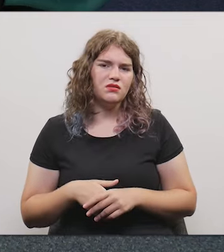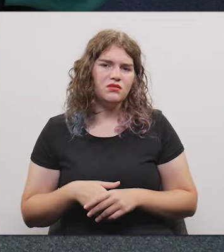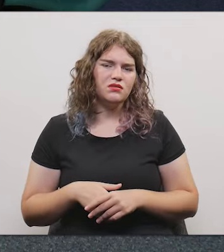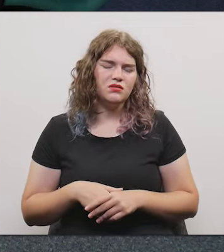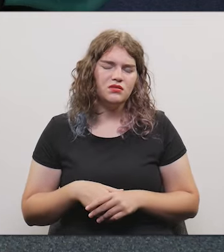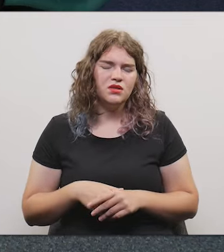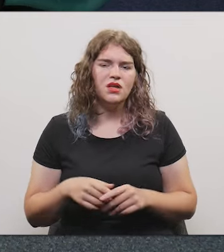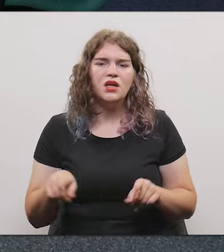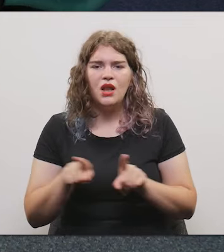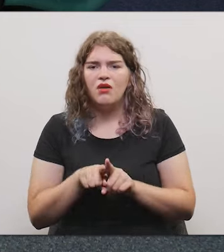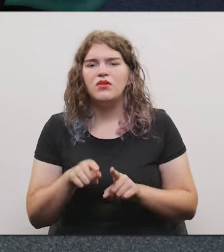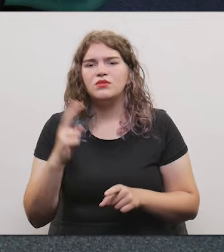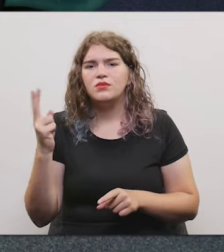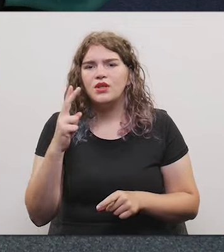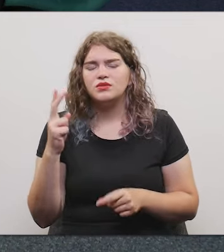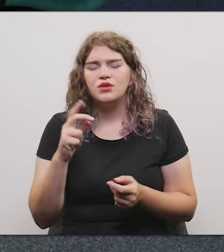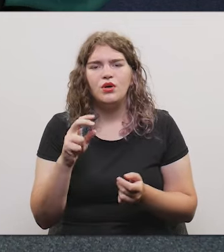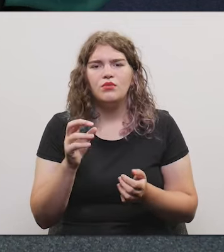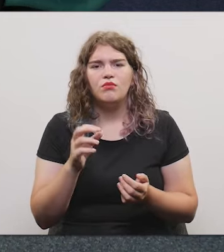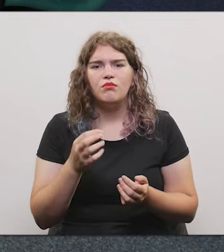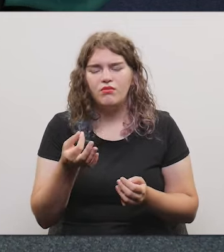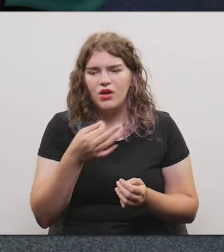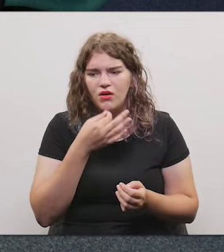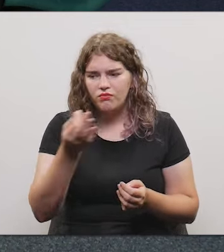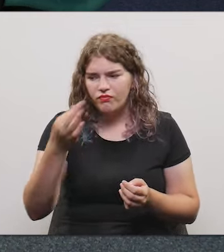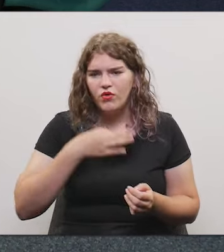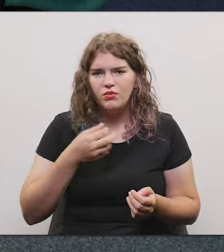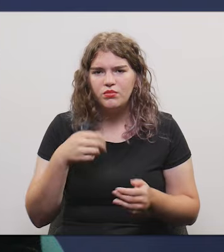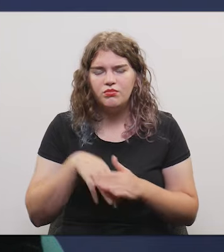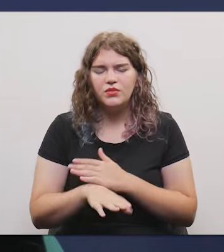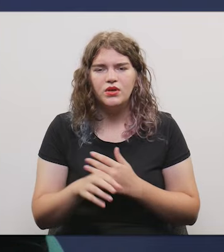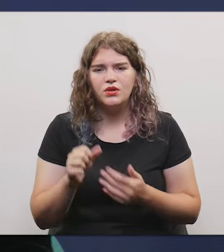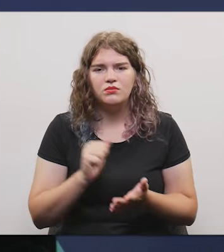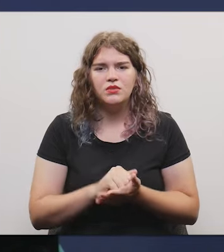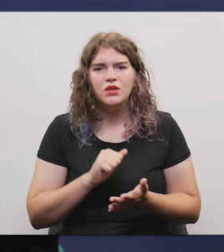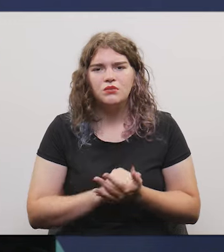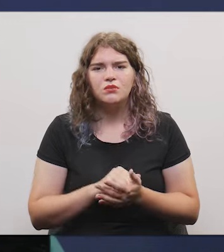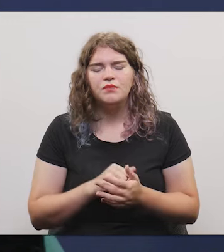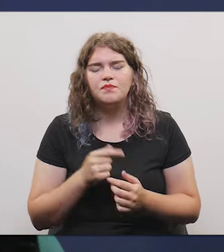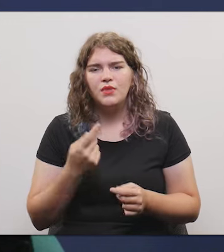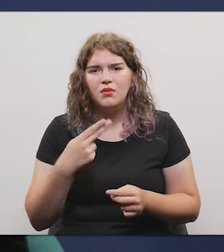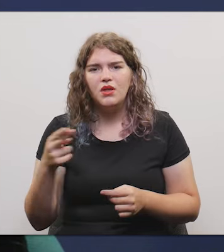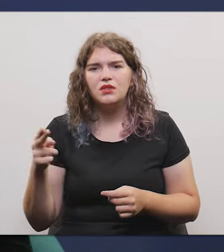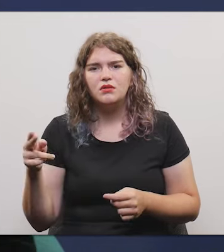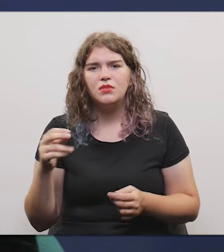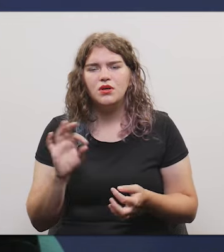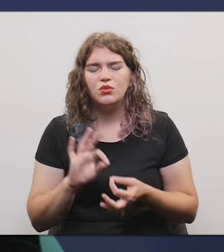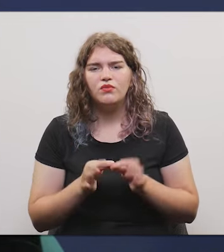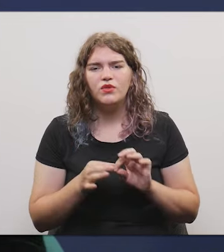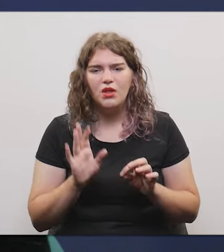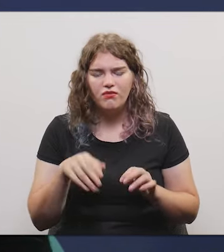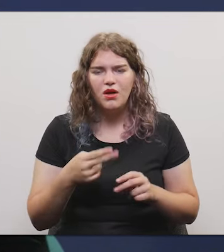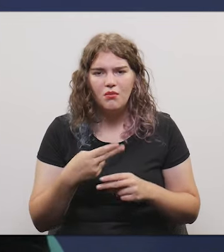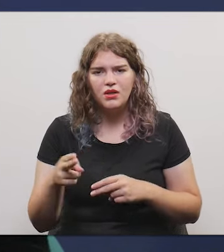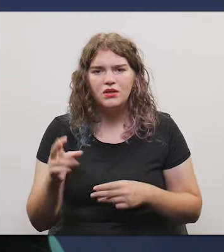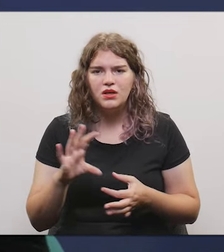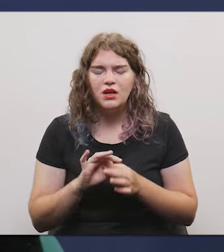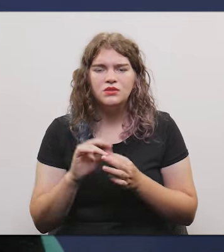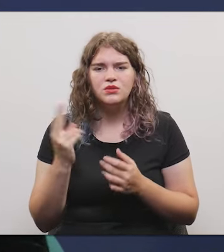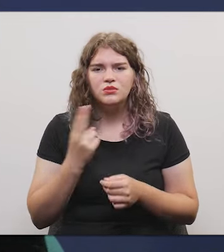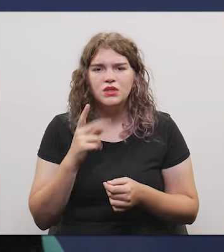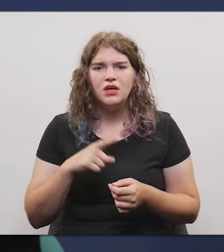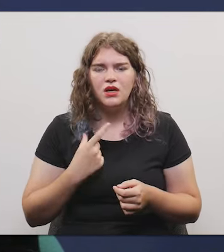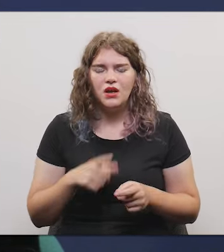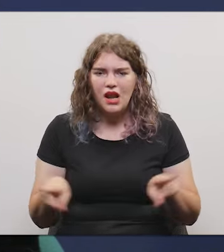mea. Și din nou Dumnezeu mi-a vorbit prin cuvântul Lui. Să înțeleg că în continuare cuvântul avea aceeași relevanță